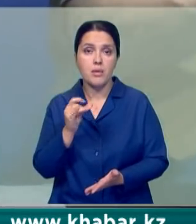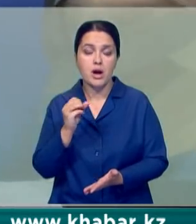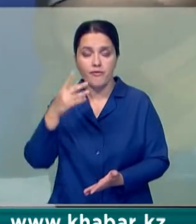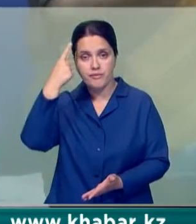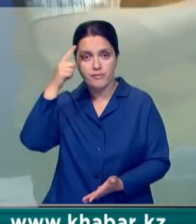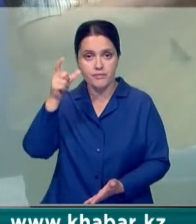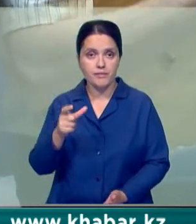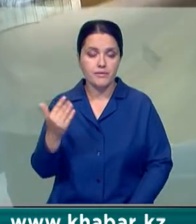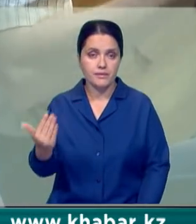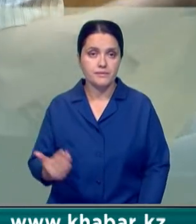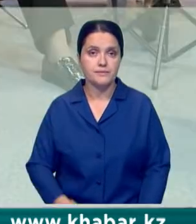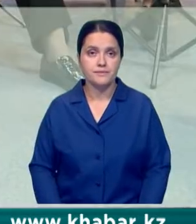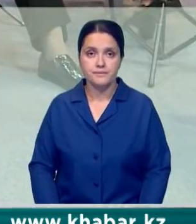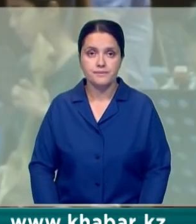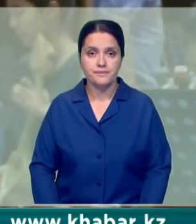назарбаева